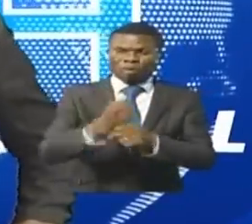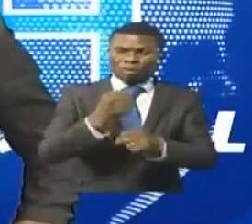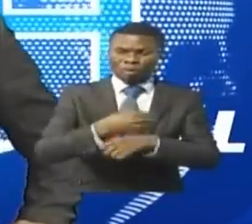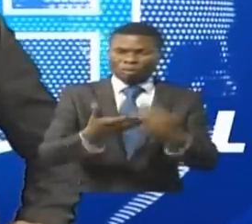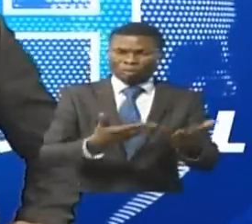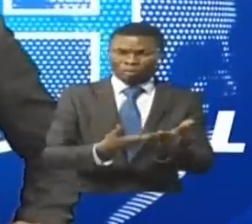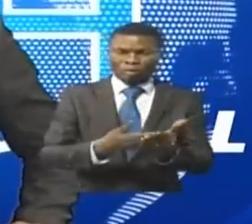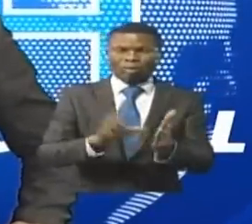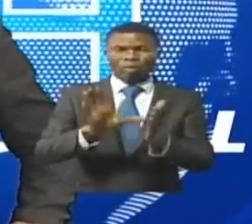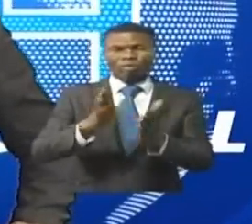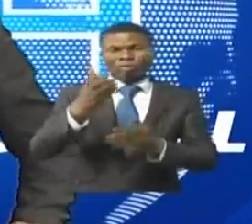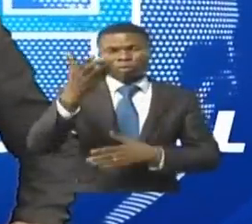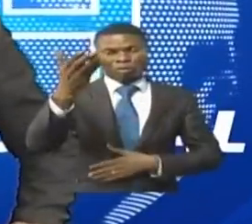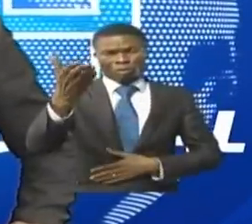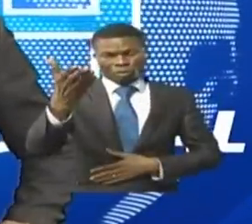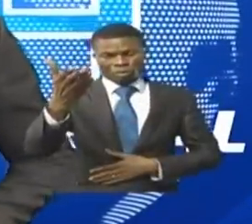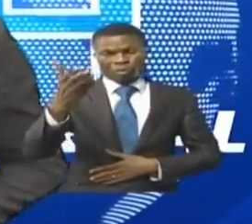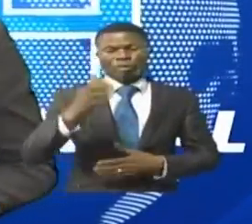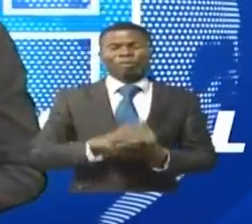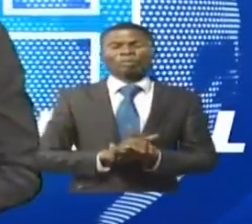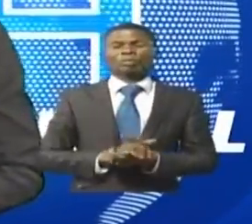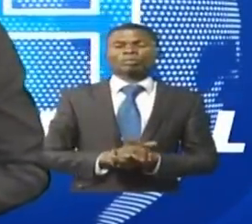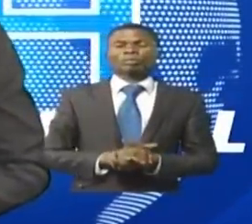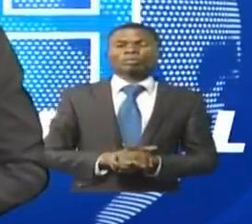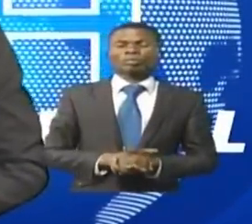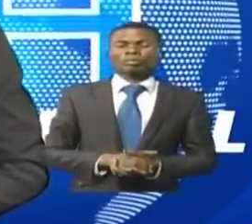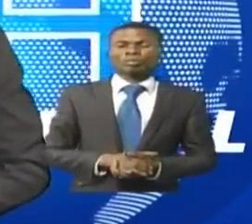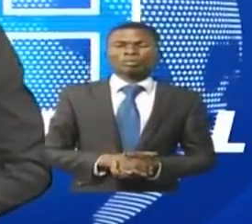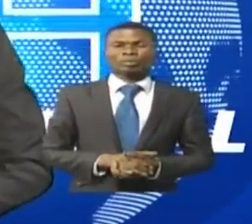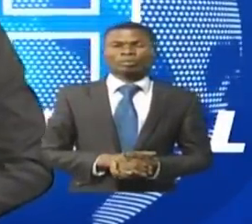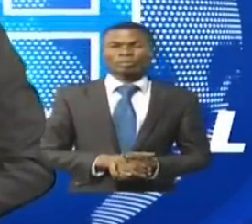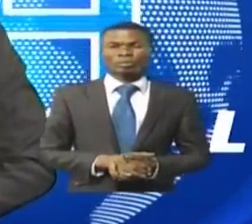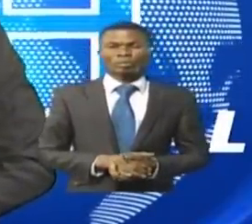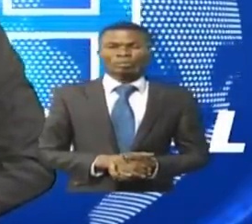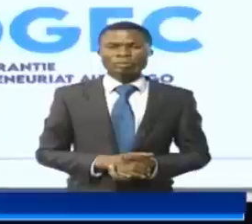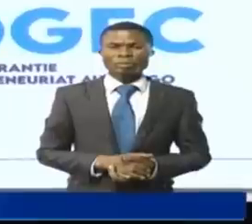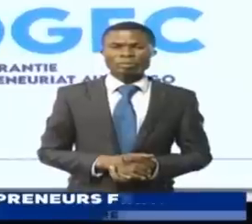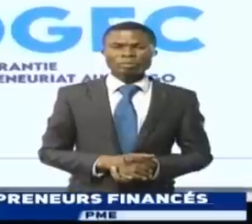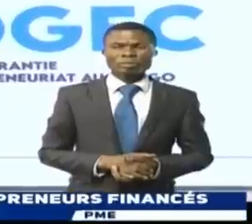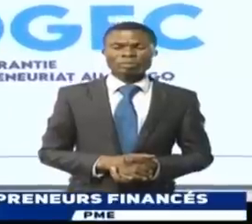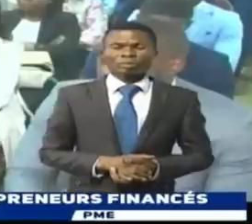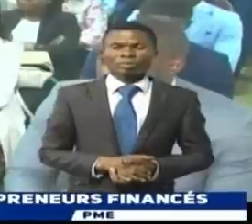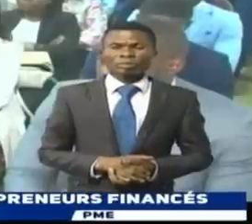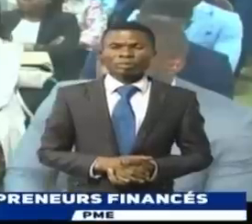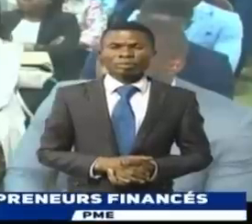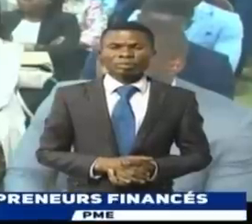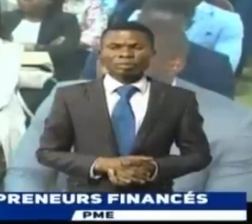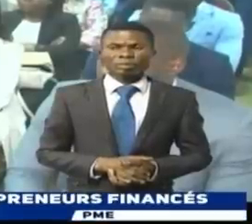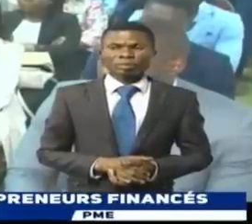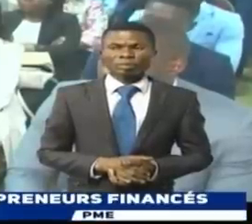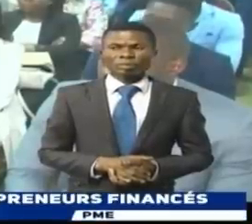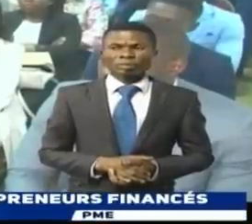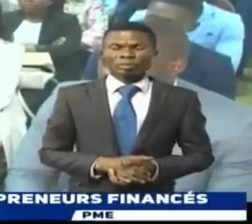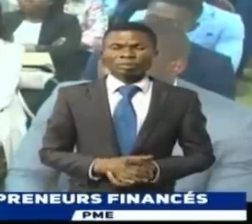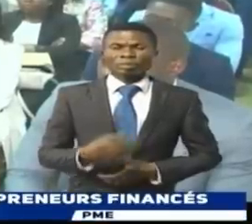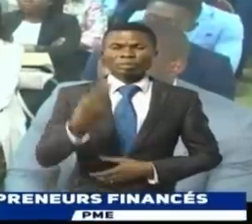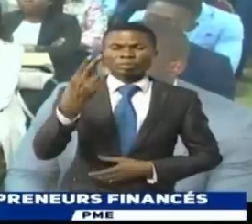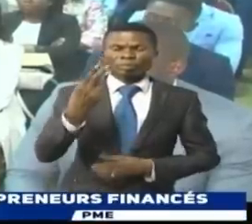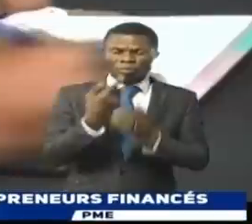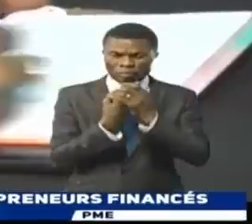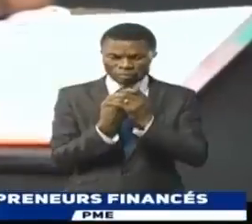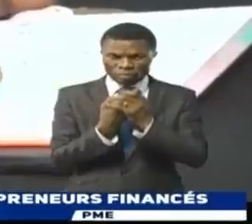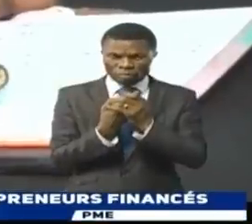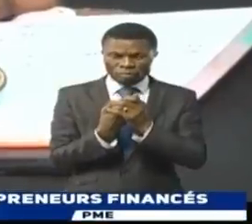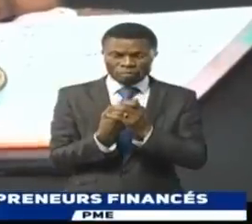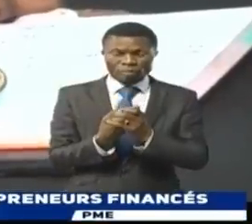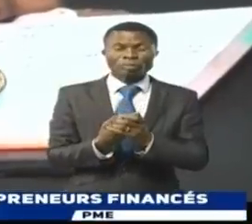C'est un reportage de Françoise Bouela-Bouaki rendu par Emmanuela Commissaire. Ils sont à deux pas de concrétiser